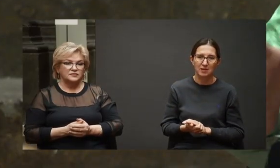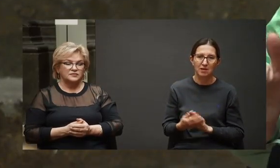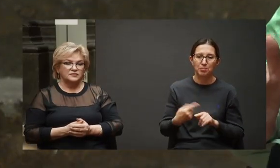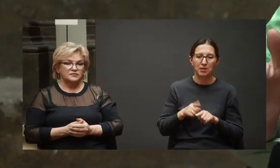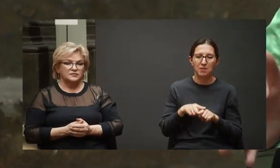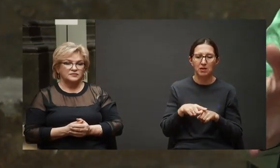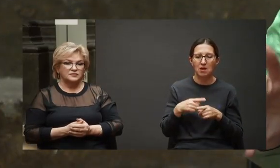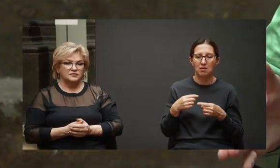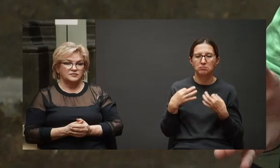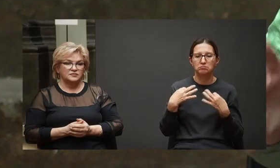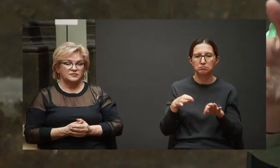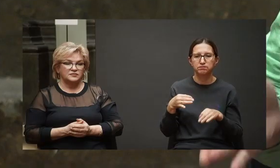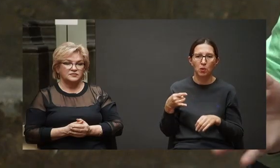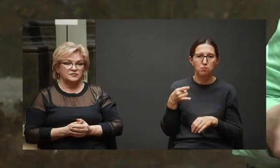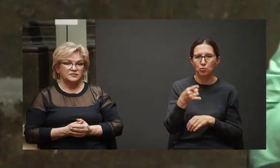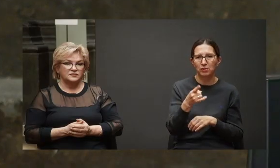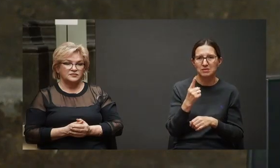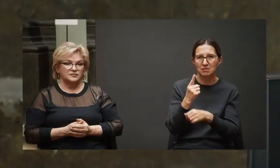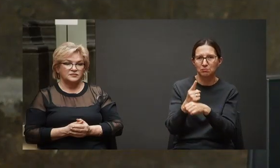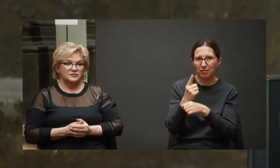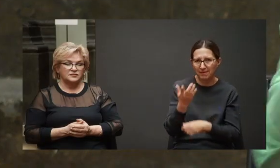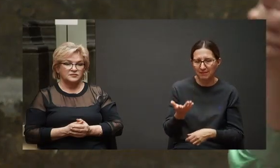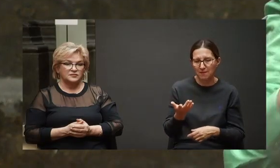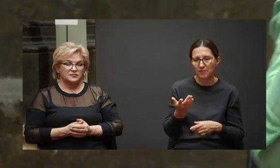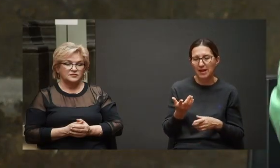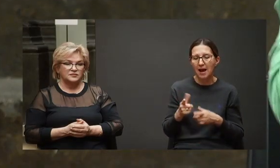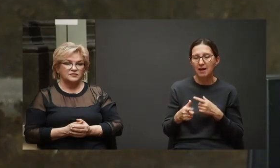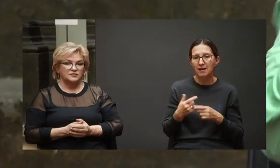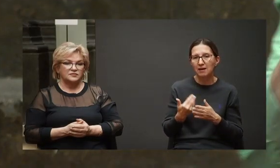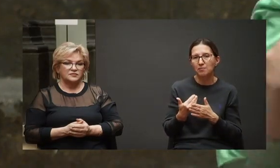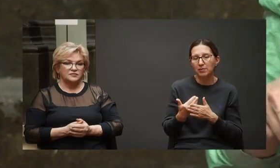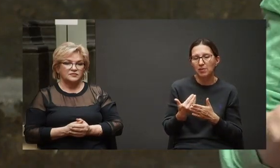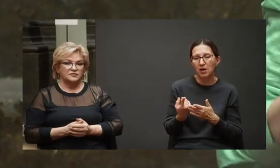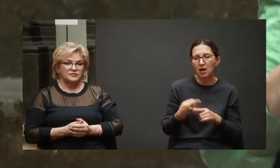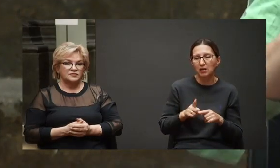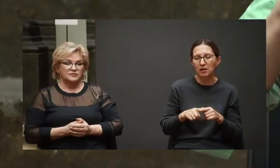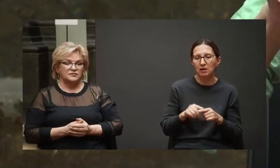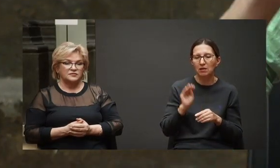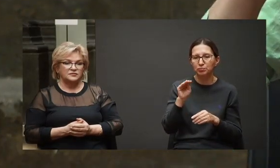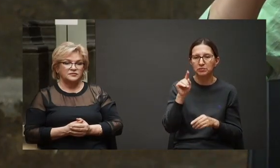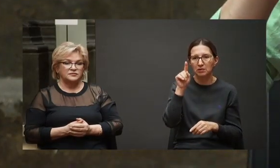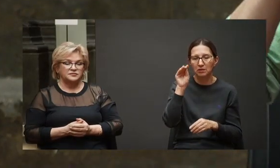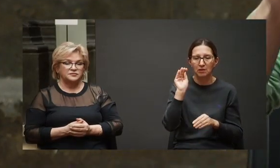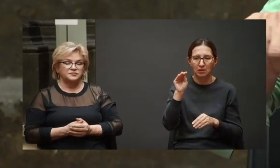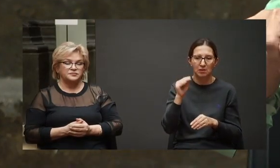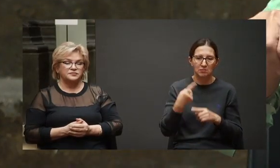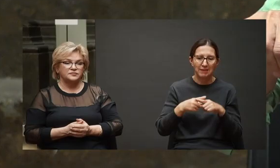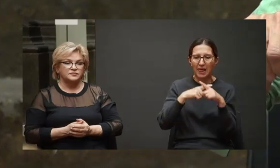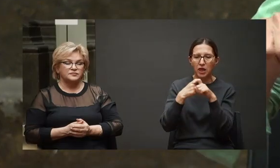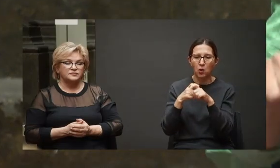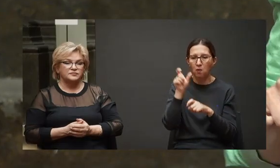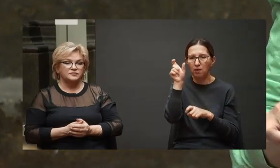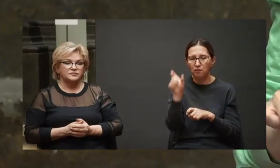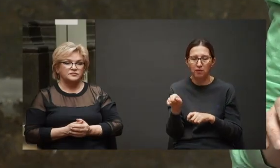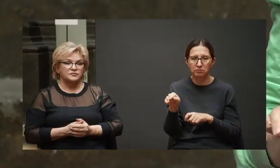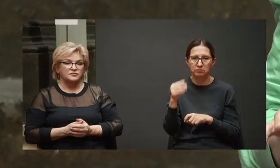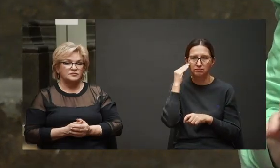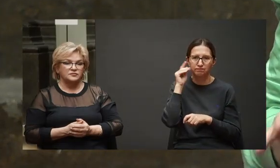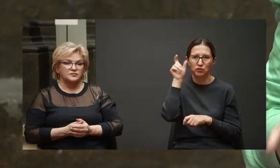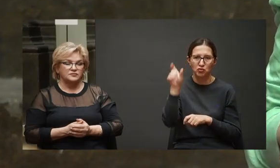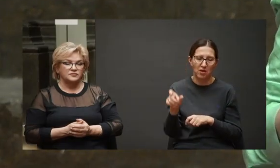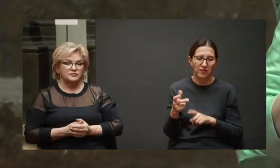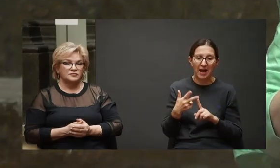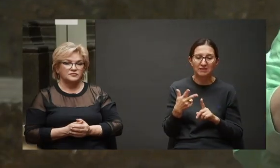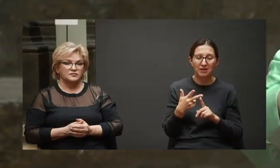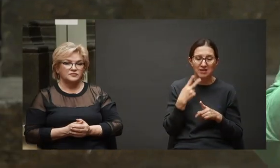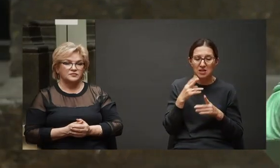проезда нет. Да? Или вот этот иероглиф, там какие-то черточки, имеют значение человек. И третий образ,